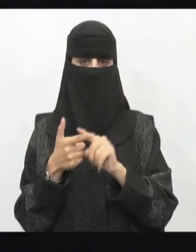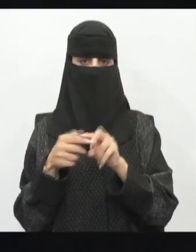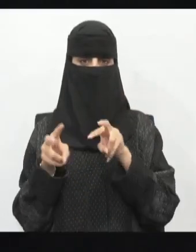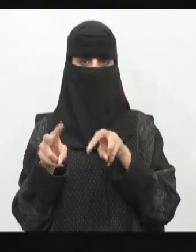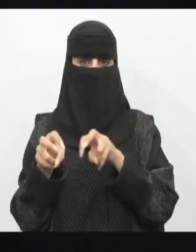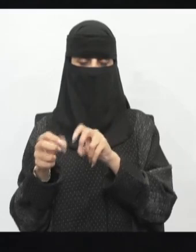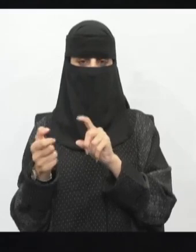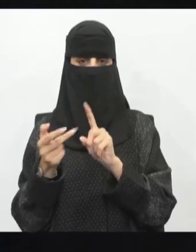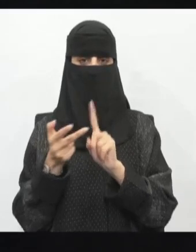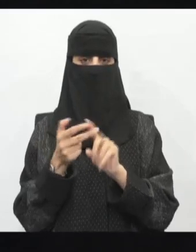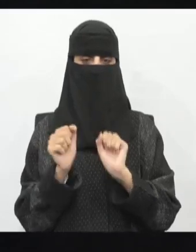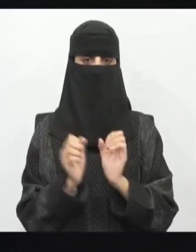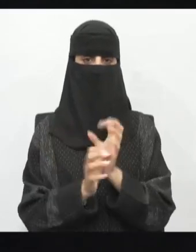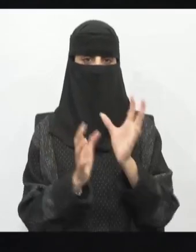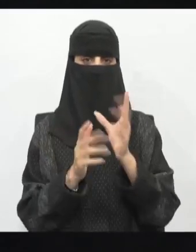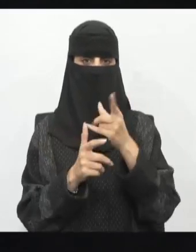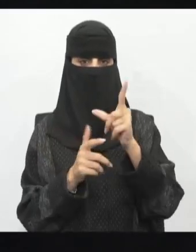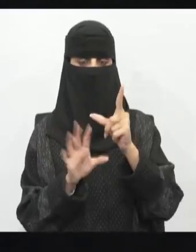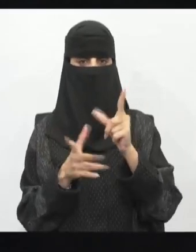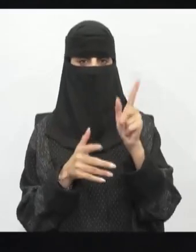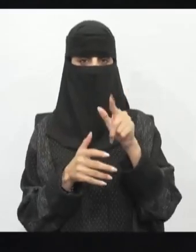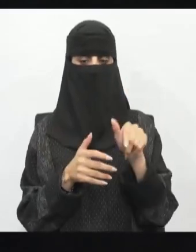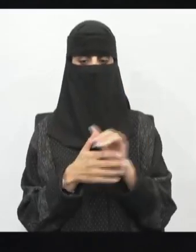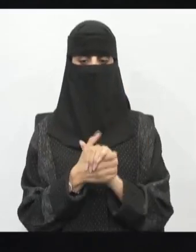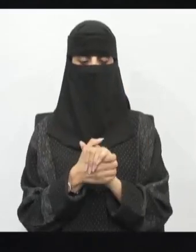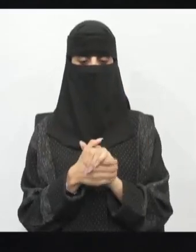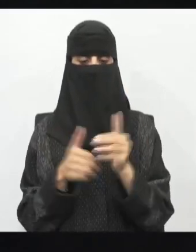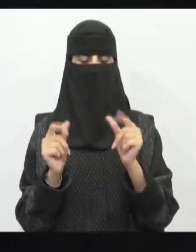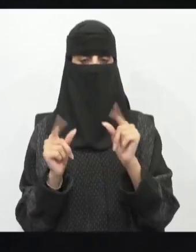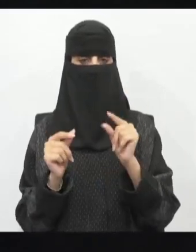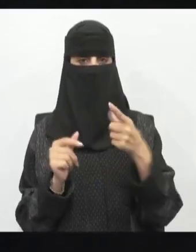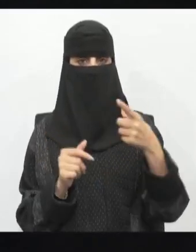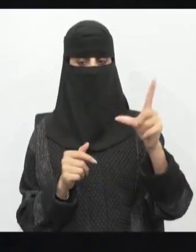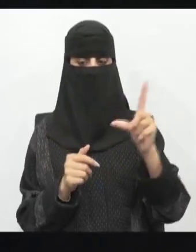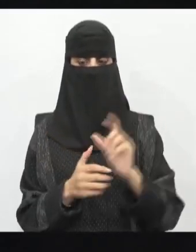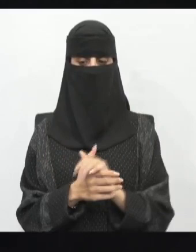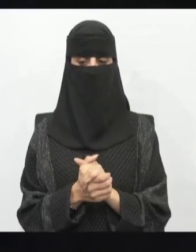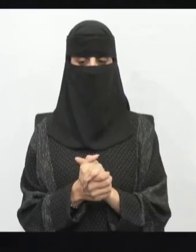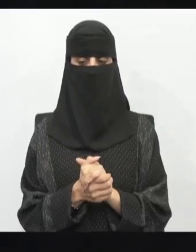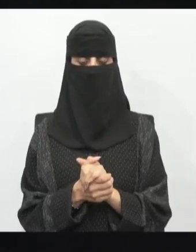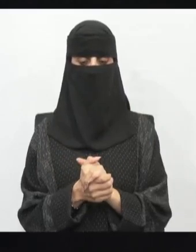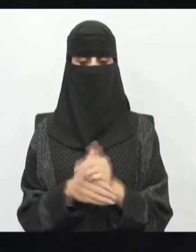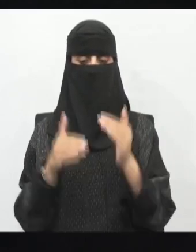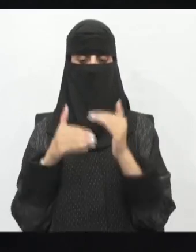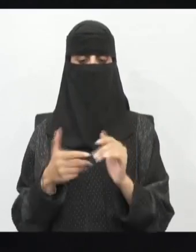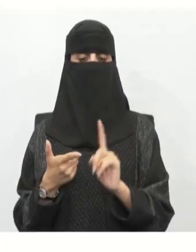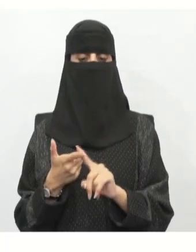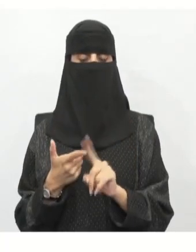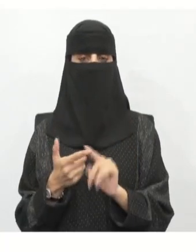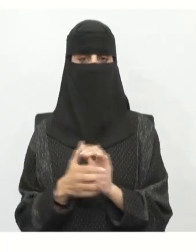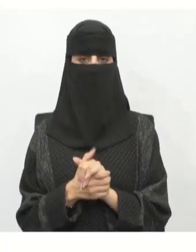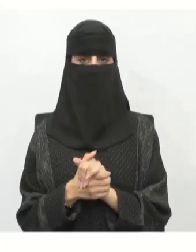اجابه ام اجابه خاطئه بارك الله فيكم اجابه صحيحه ننتقل للفقره